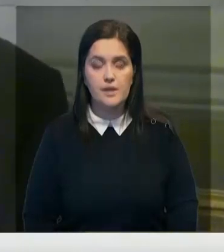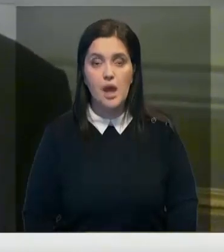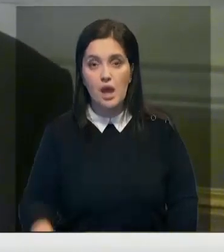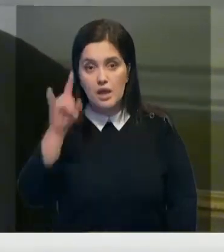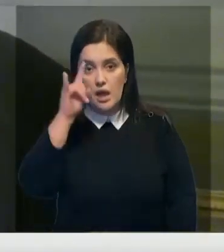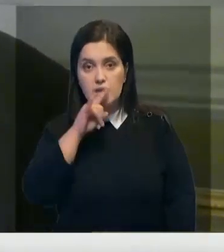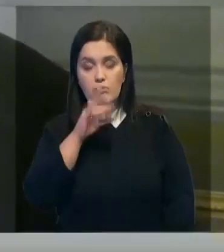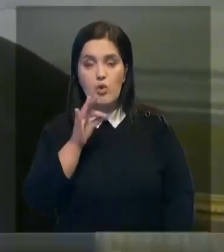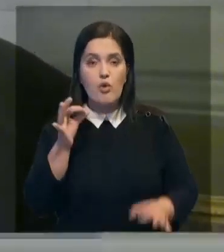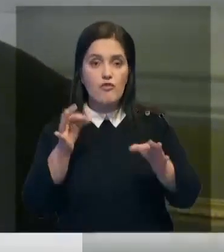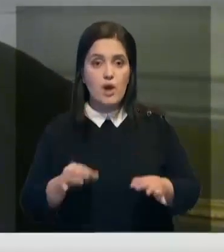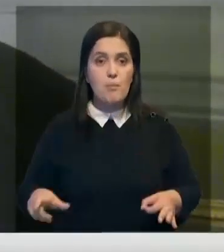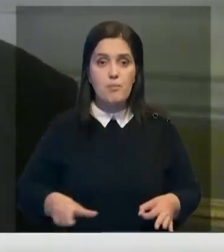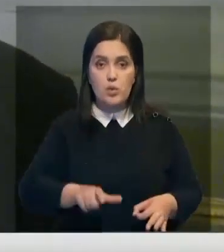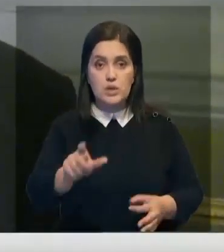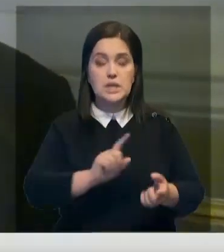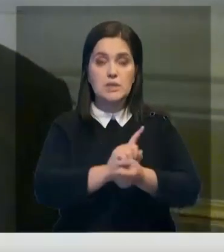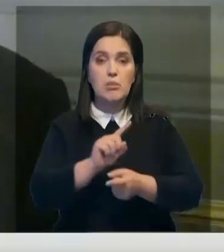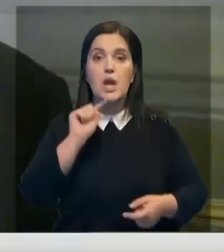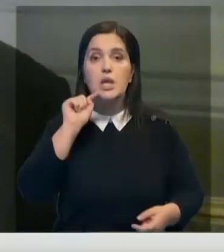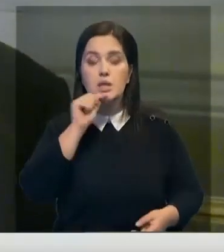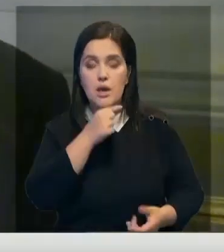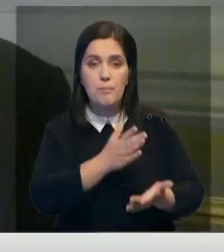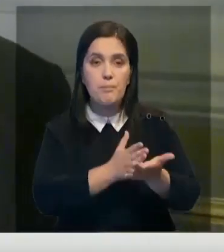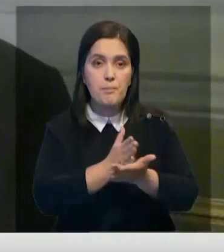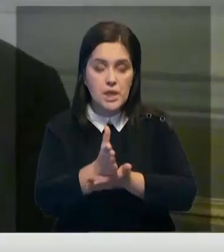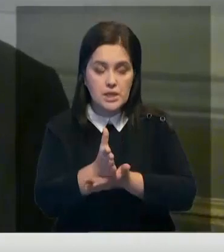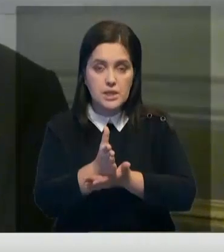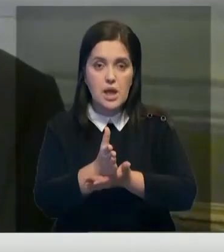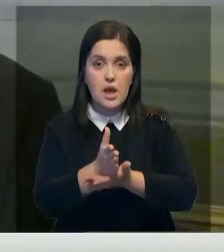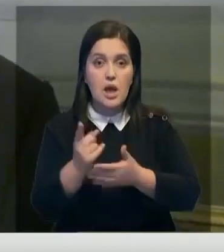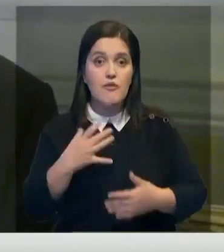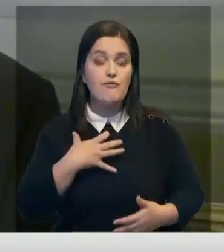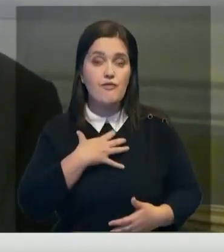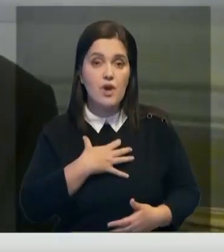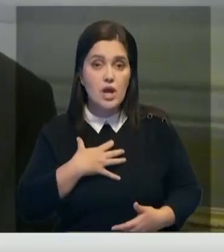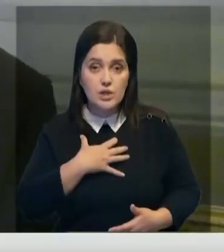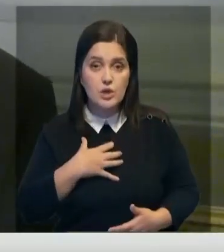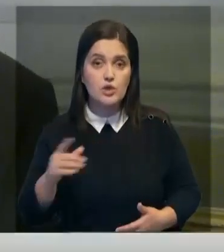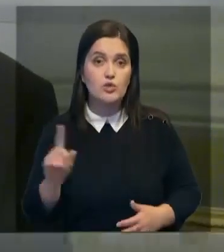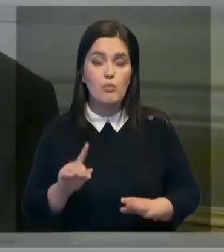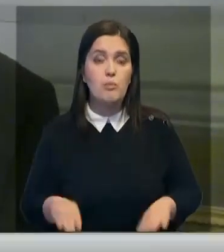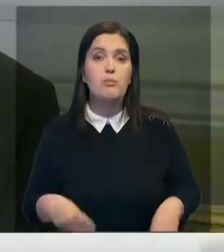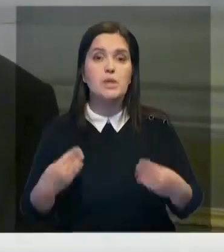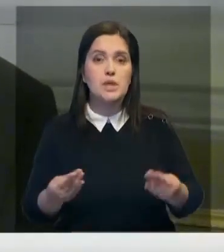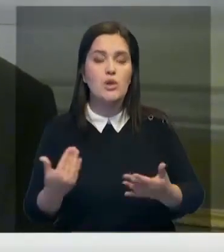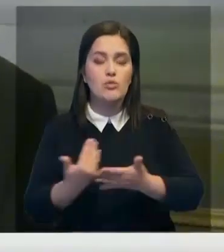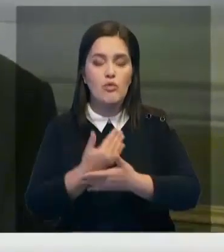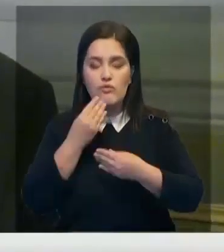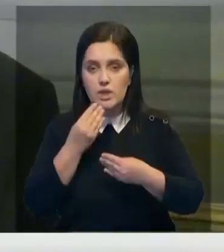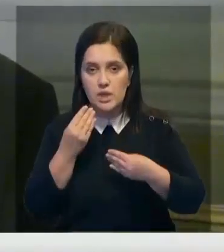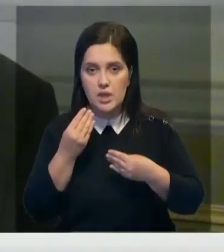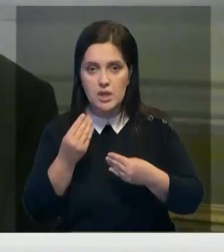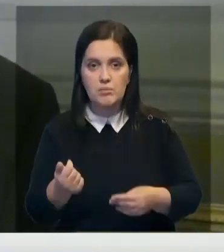Казахстан идет по верному пути реформ – экономических, политических и структурных. Они важны для того, чтобы придать стране новый импульс.